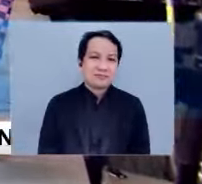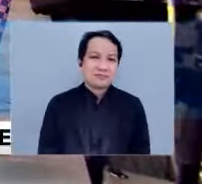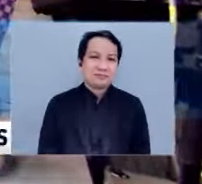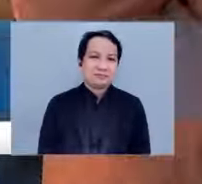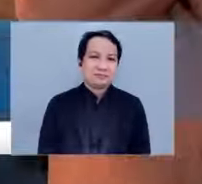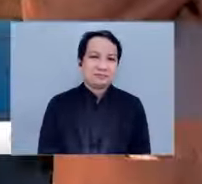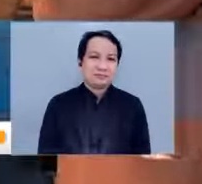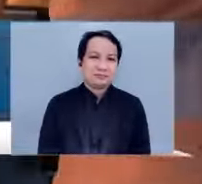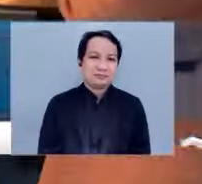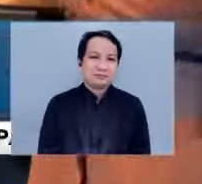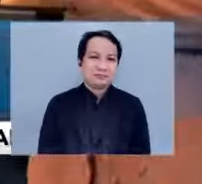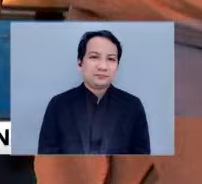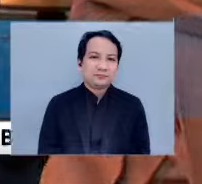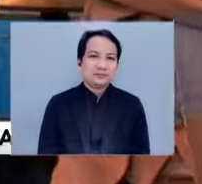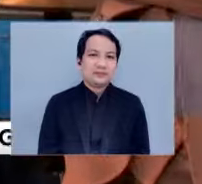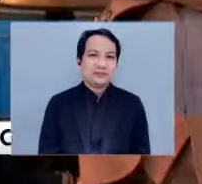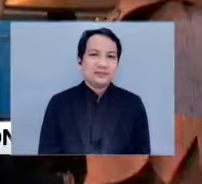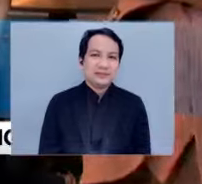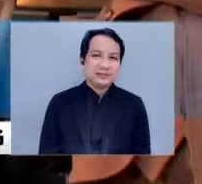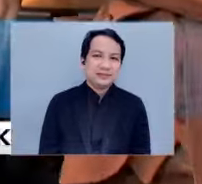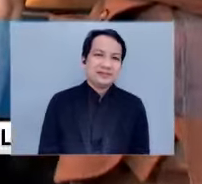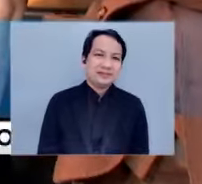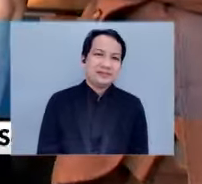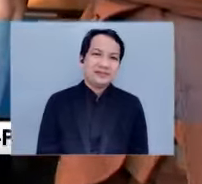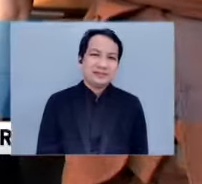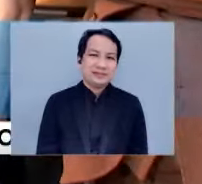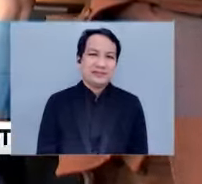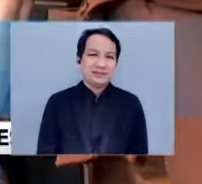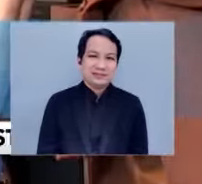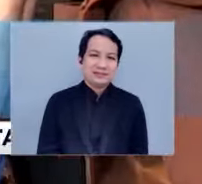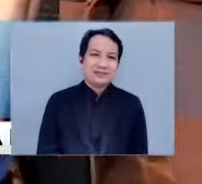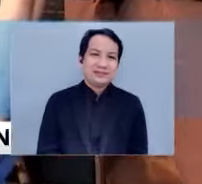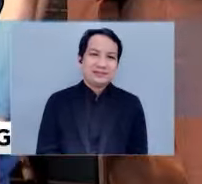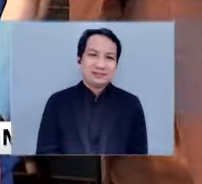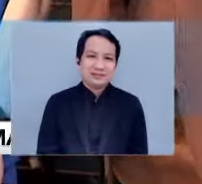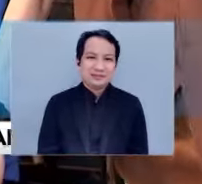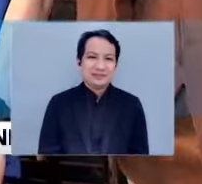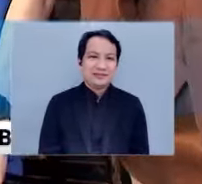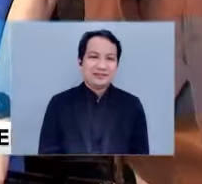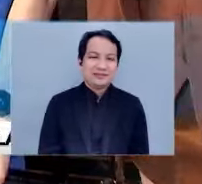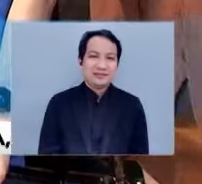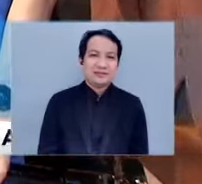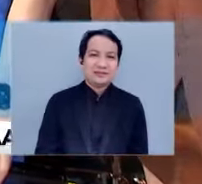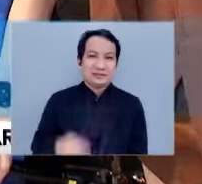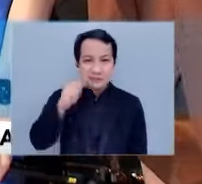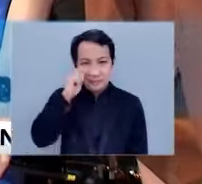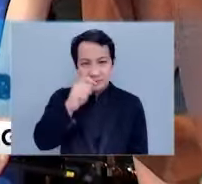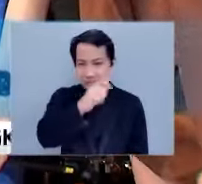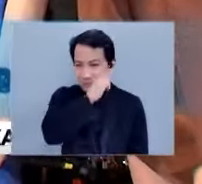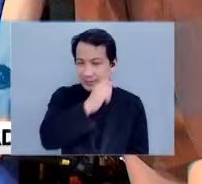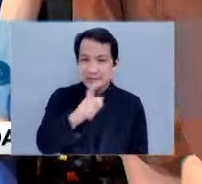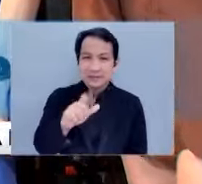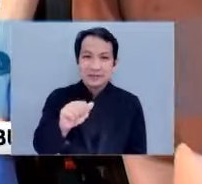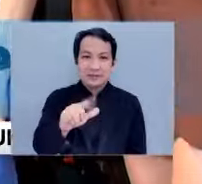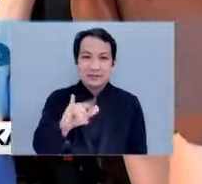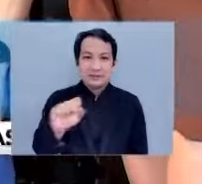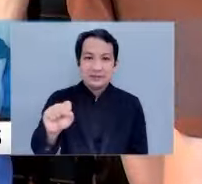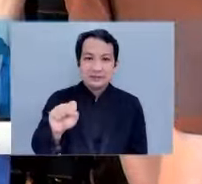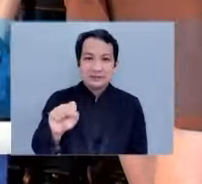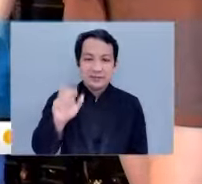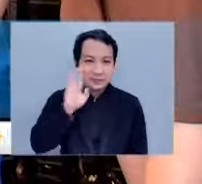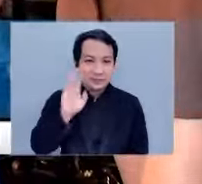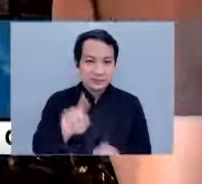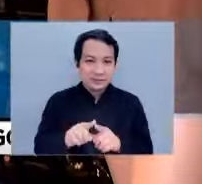meeting. Cute, no? Ito pa, isa inisip ko kanina, sino pa ba yung mga twins na singers? Ang naisip ko, Alessi Brothers, na medyo kaboss. Kailan niyo